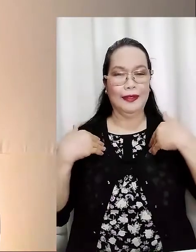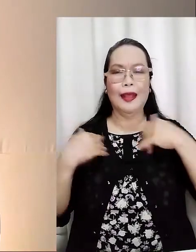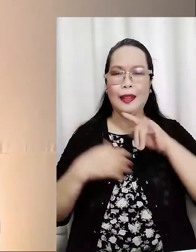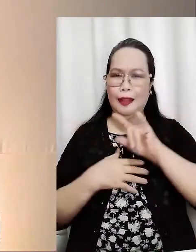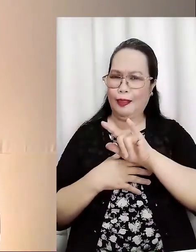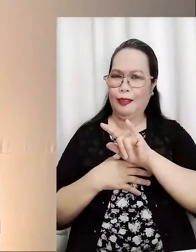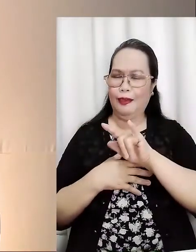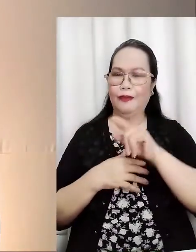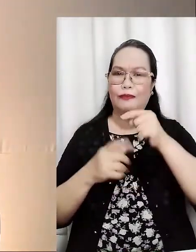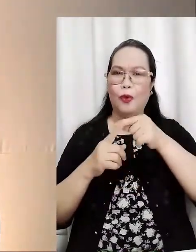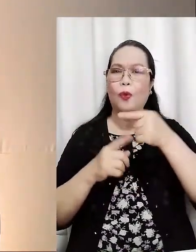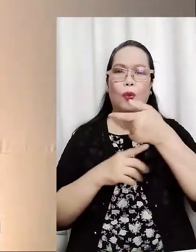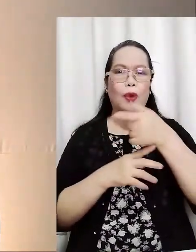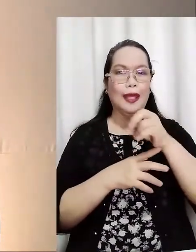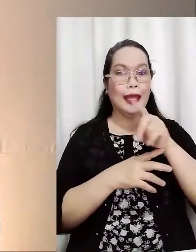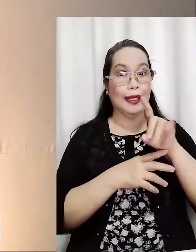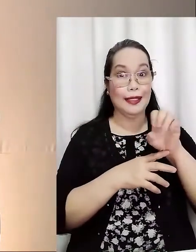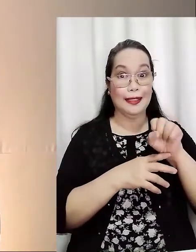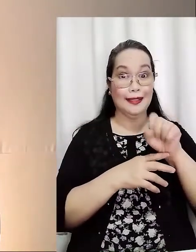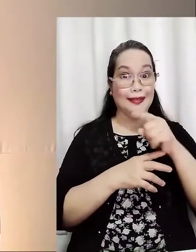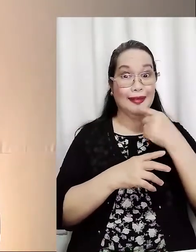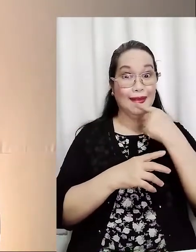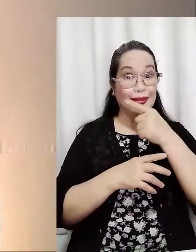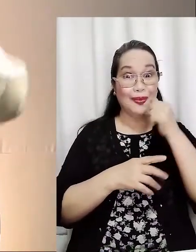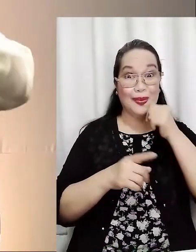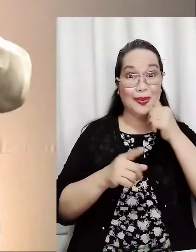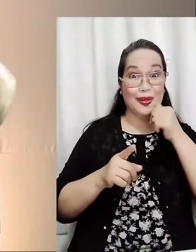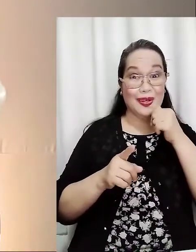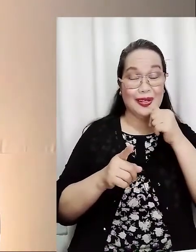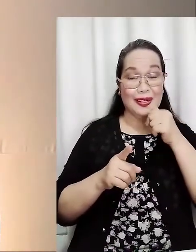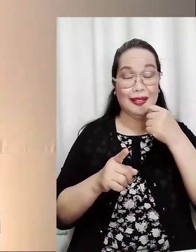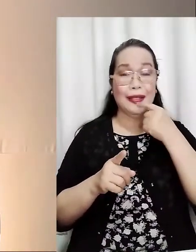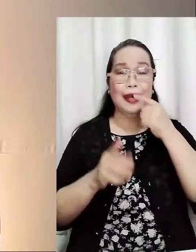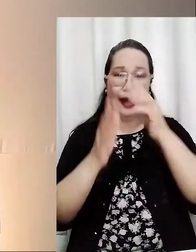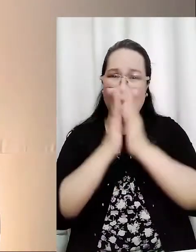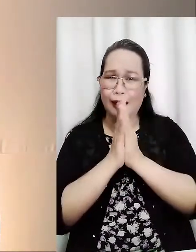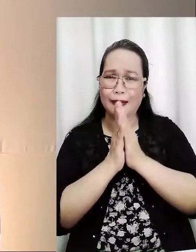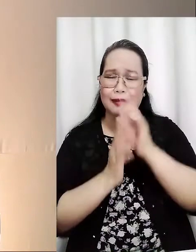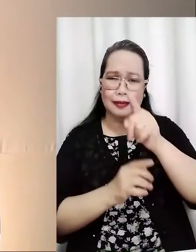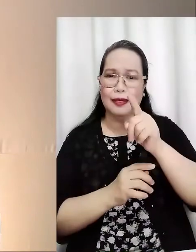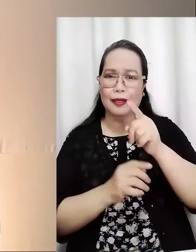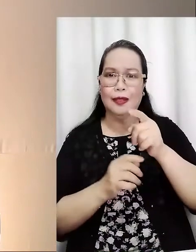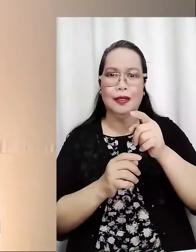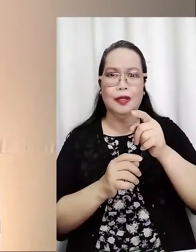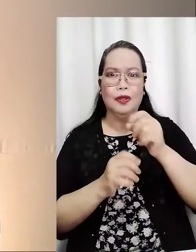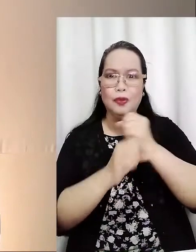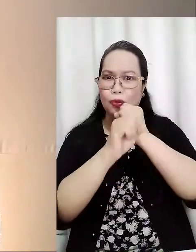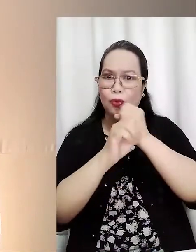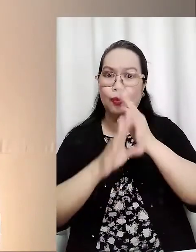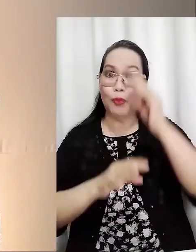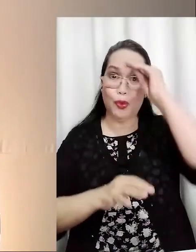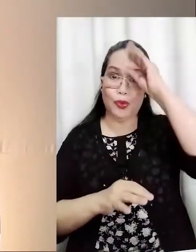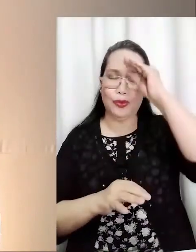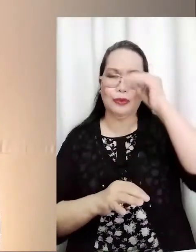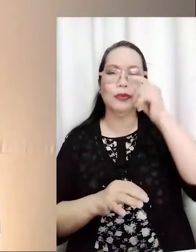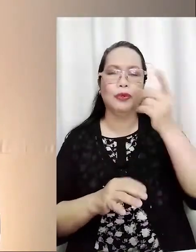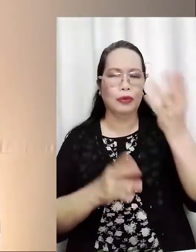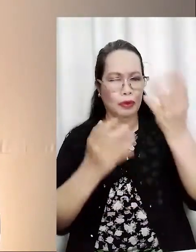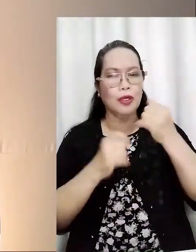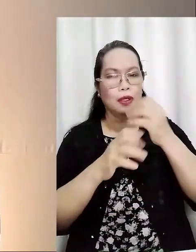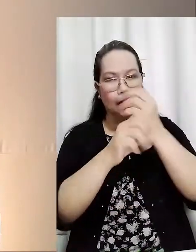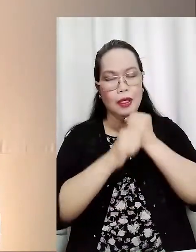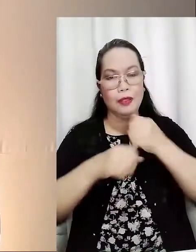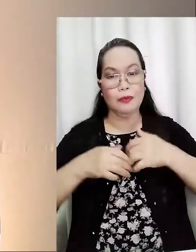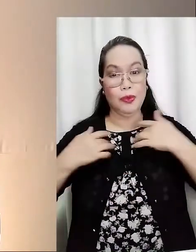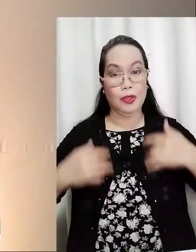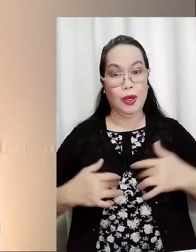isang diwata. Hiniling ng babae na kunin ang puso ng kanyang ina at dalhin ito sa